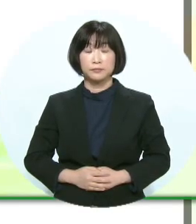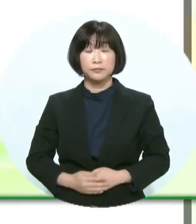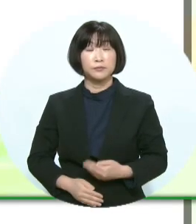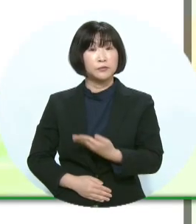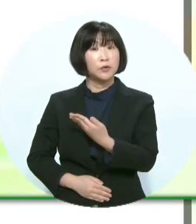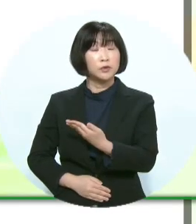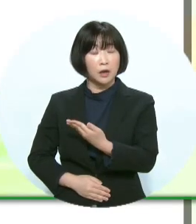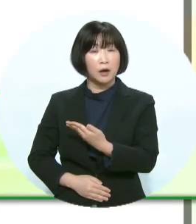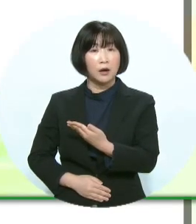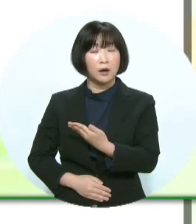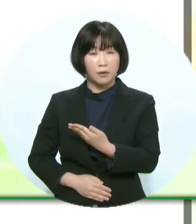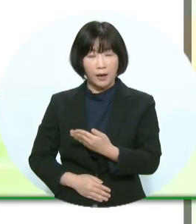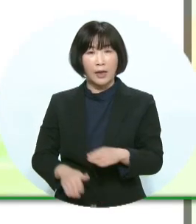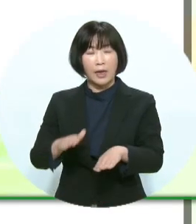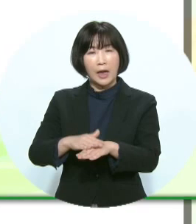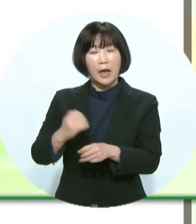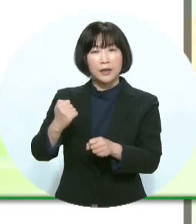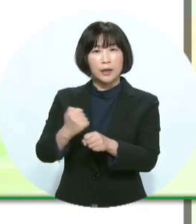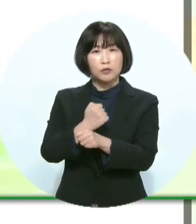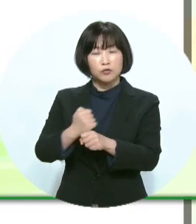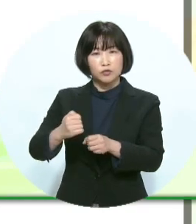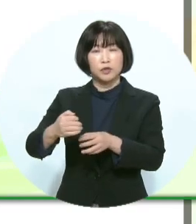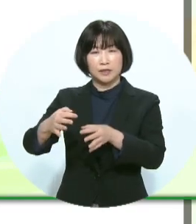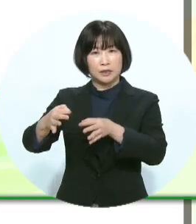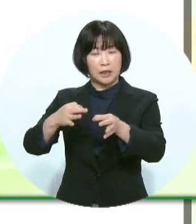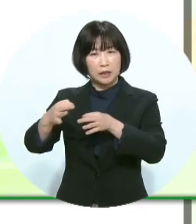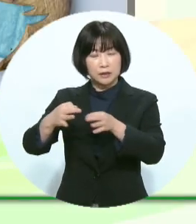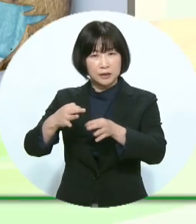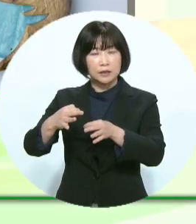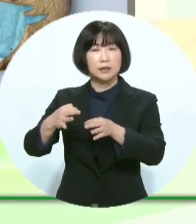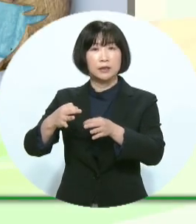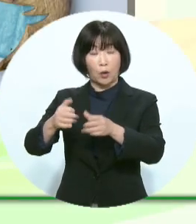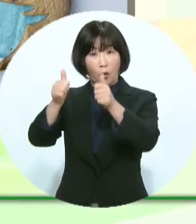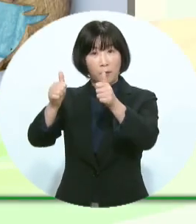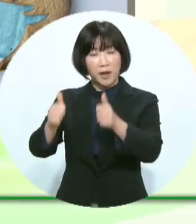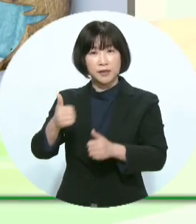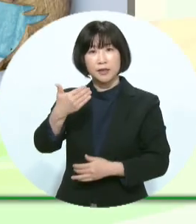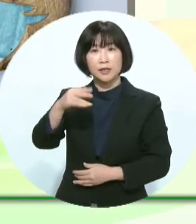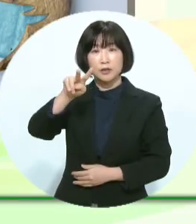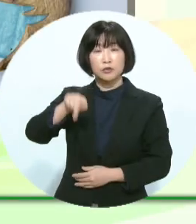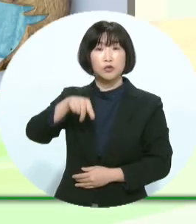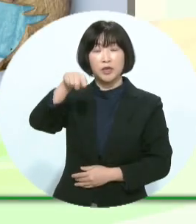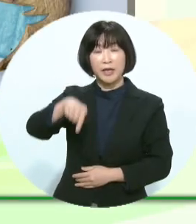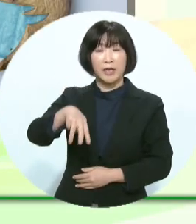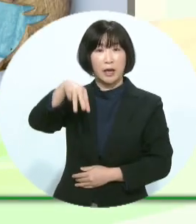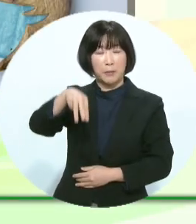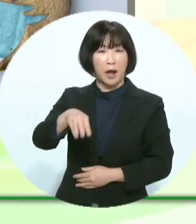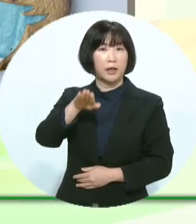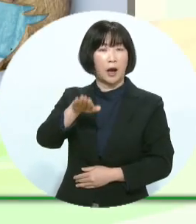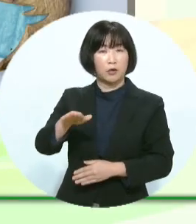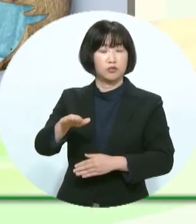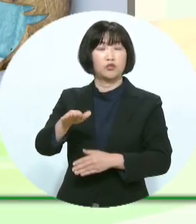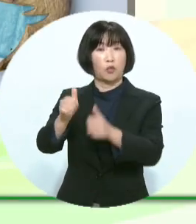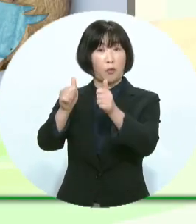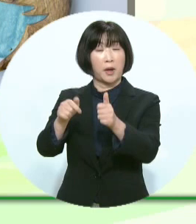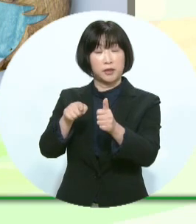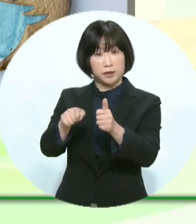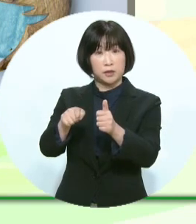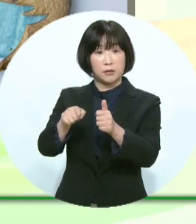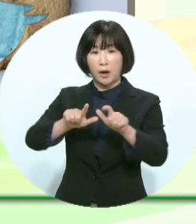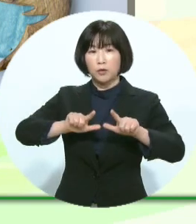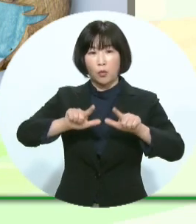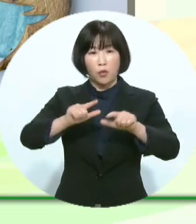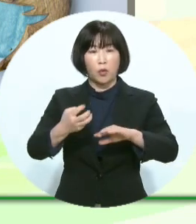今回ハンドメイドマーケットプレイスクリーマ内に開設された特設ページは東京宝